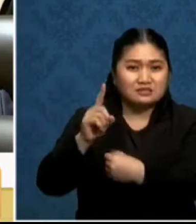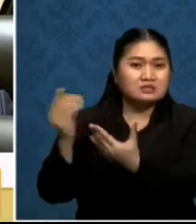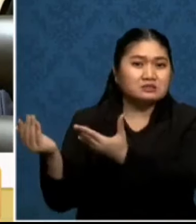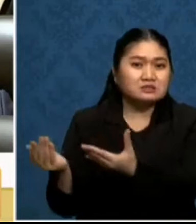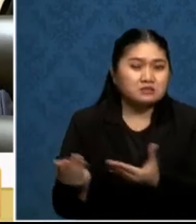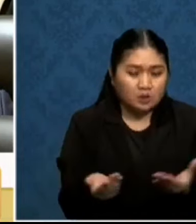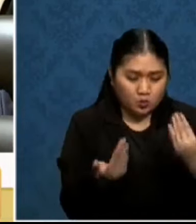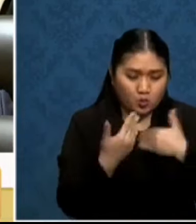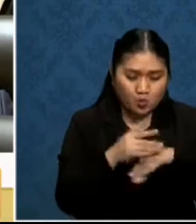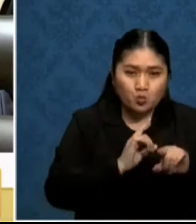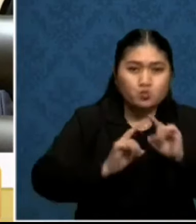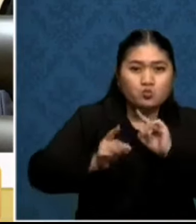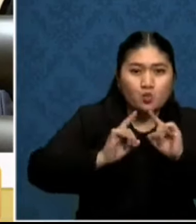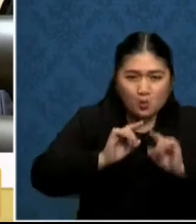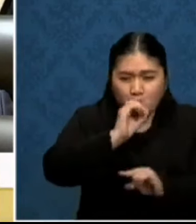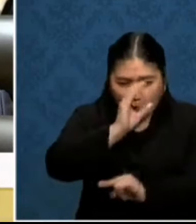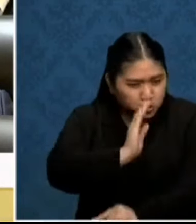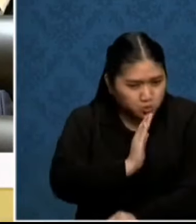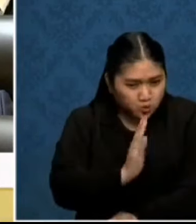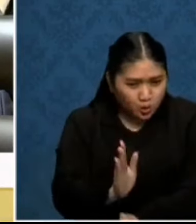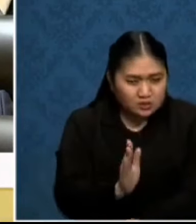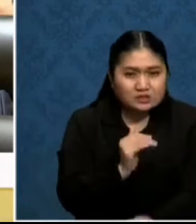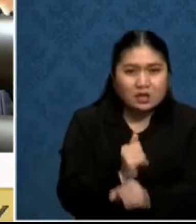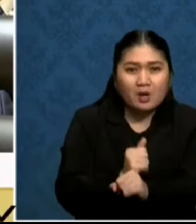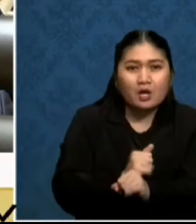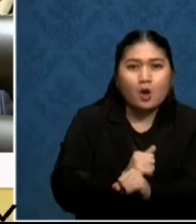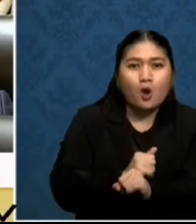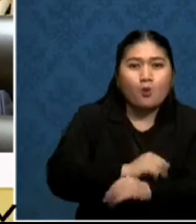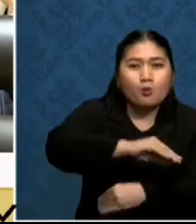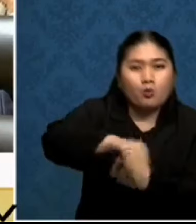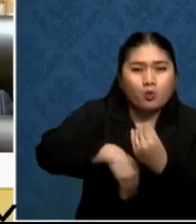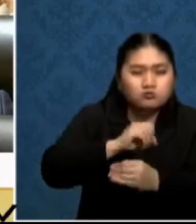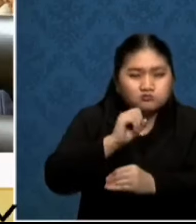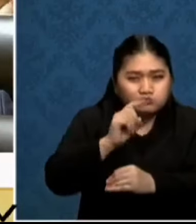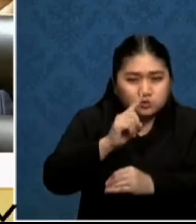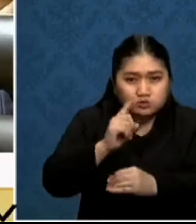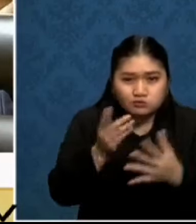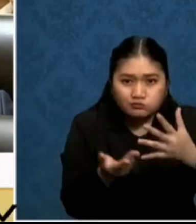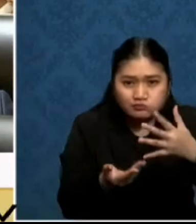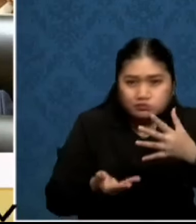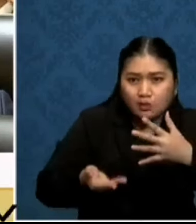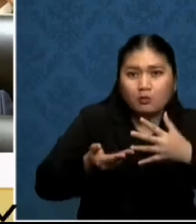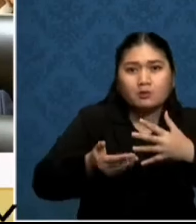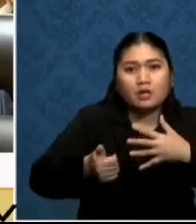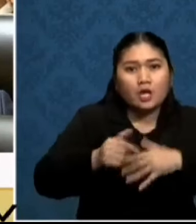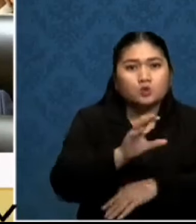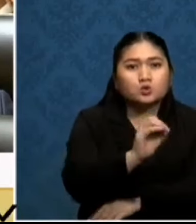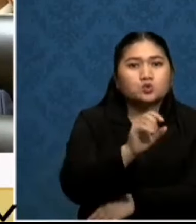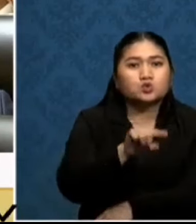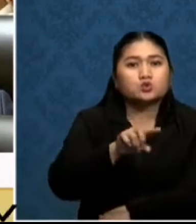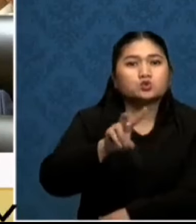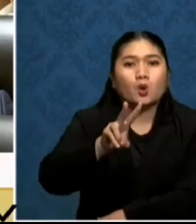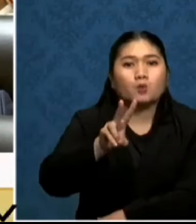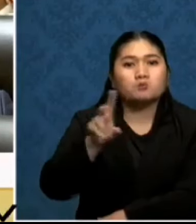ชี้แจงตรงๆเขาบอกว่าจะทำให้เศรษฐกิจสกิตโตในปี 67ได้แค่ 0.2